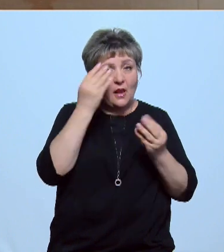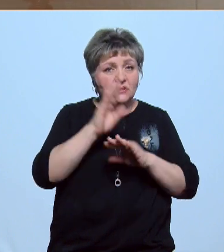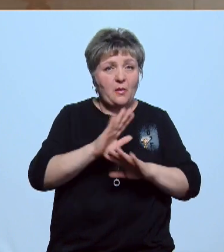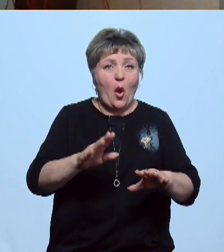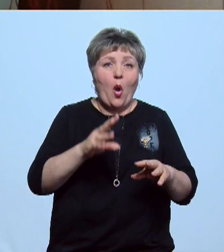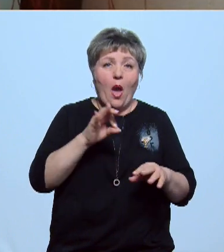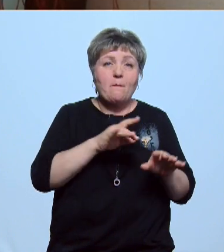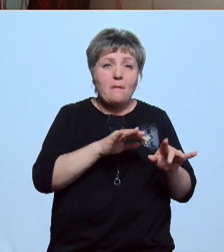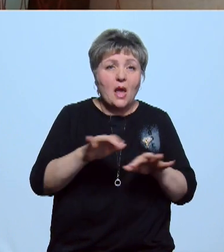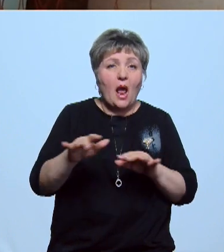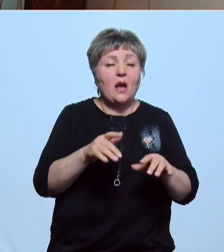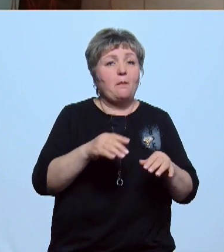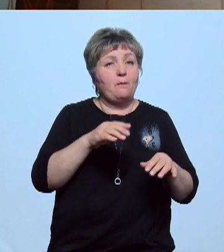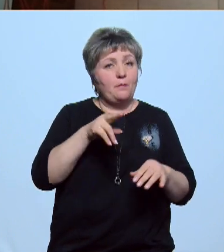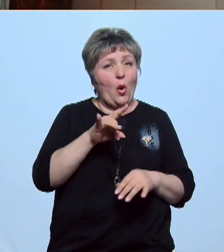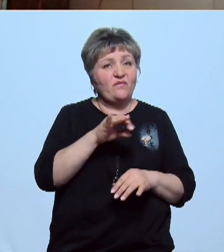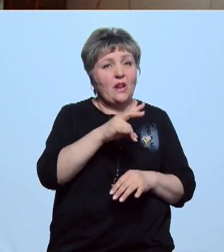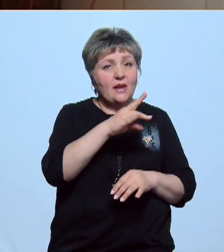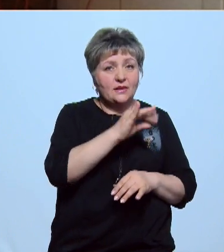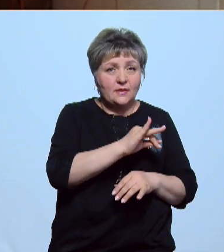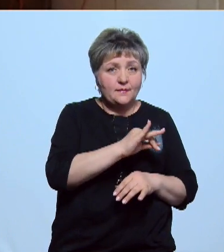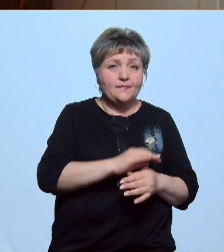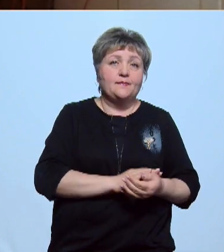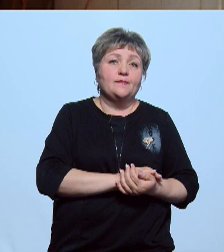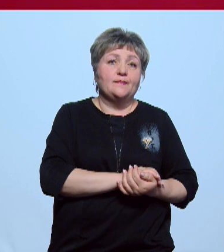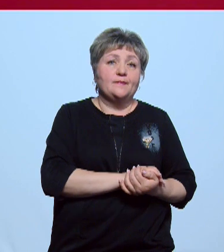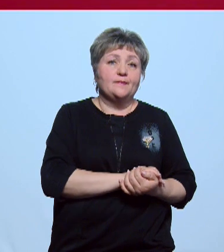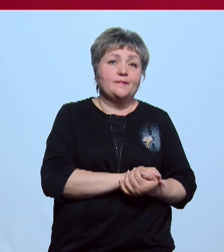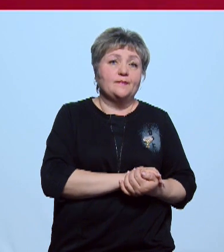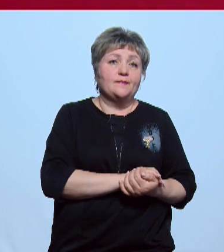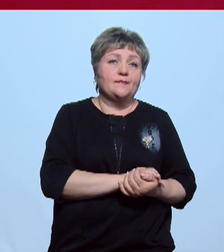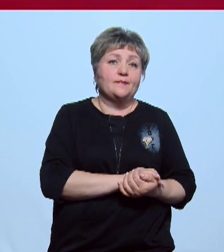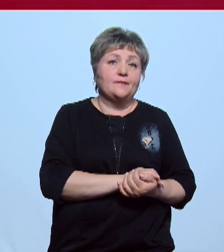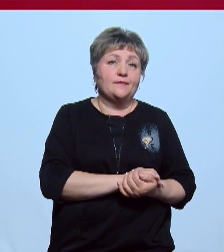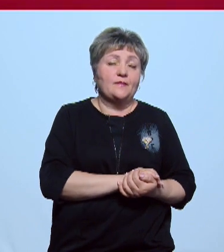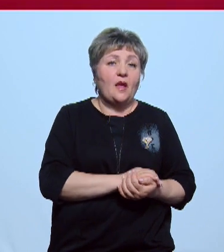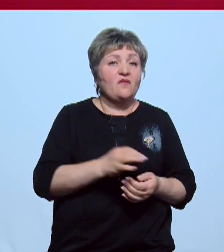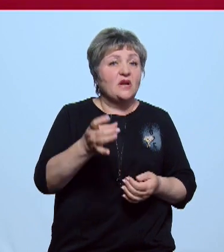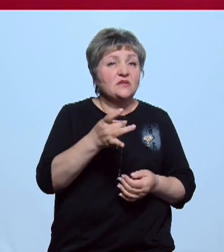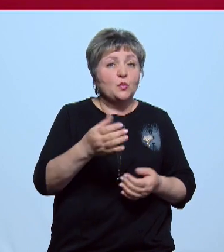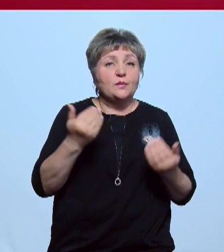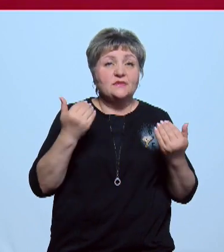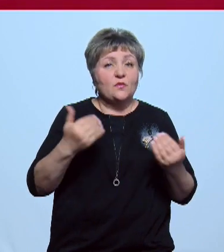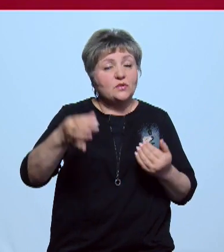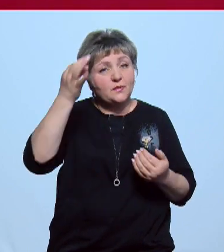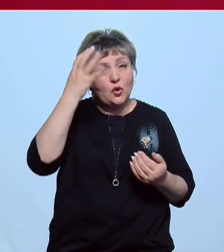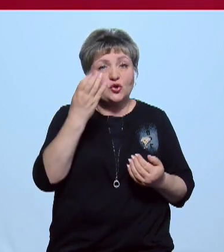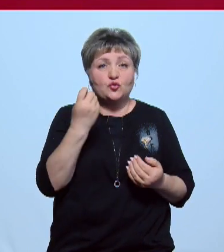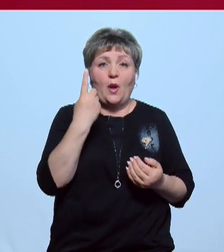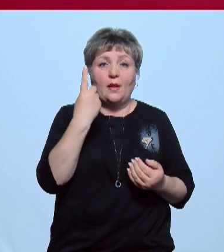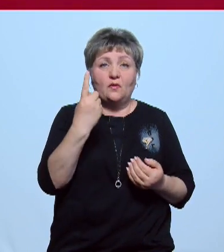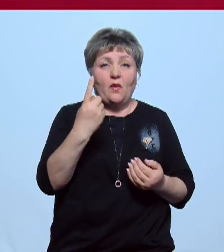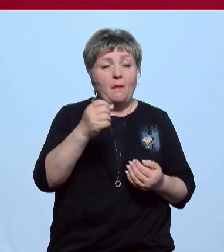мерах профилактики. Светлана Буланова, Илья Дерендяев. Новости. В республике сегодня вспоминают еще